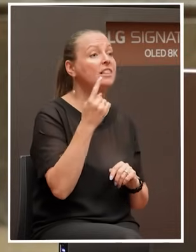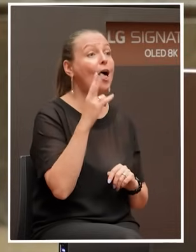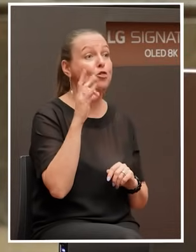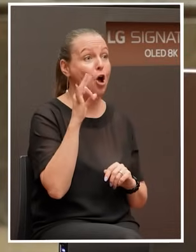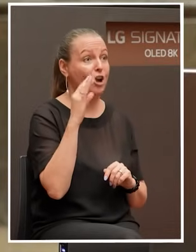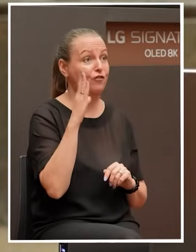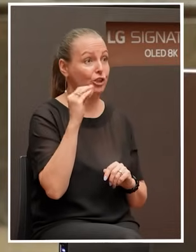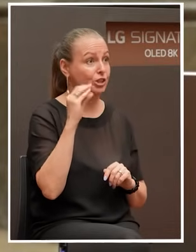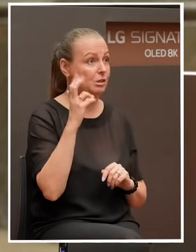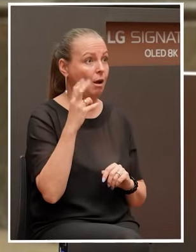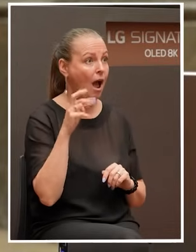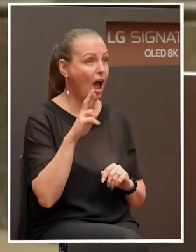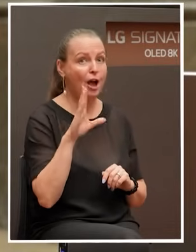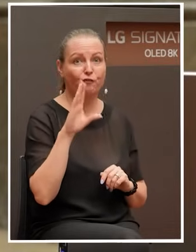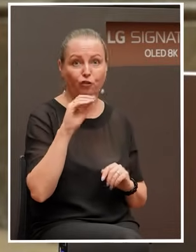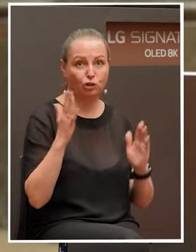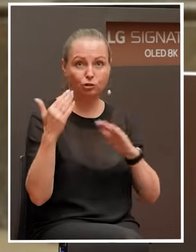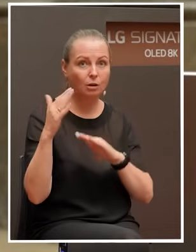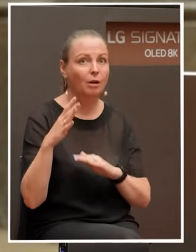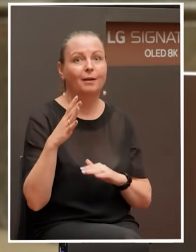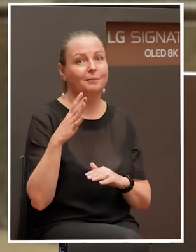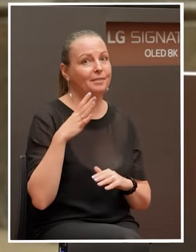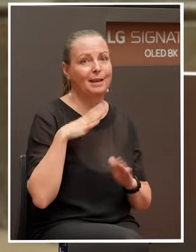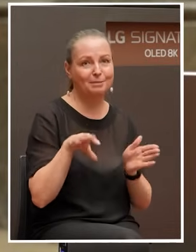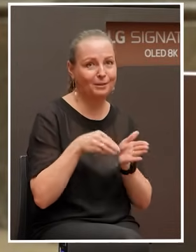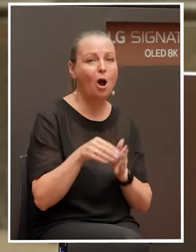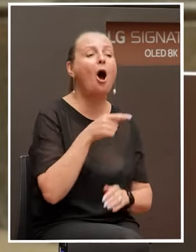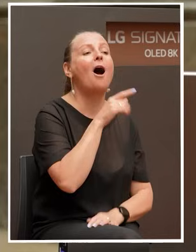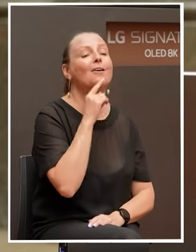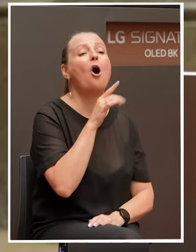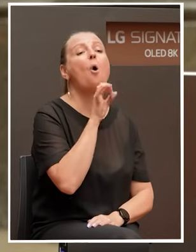куплена. Он бы еще русские зимние пейзажи написал.